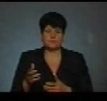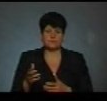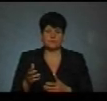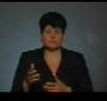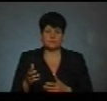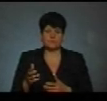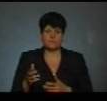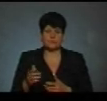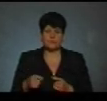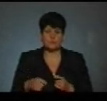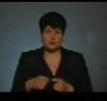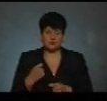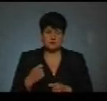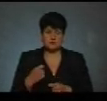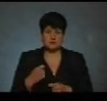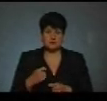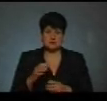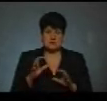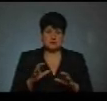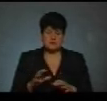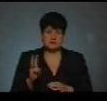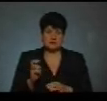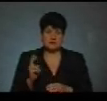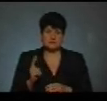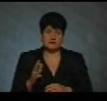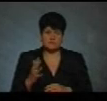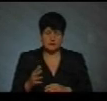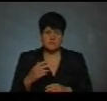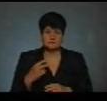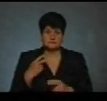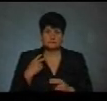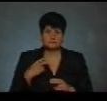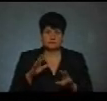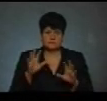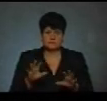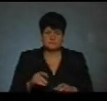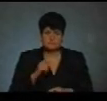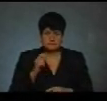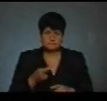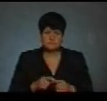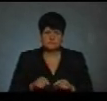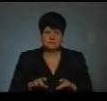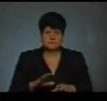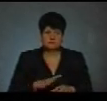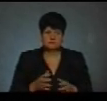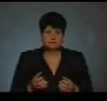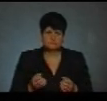порушено на провадження за статтею 325 Кримінального кодексу України. Це рішення було прийнято, адже